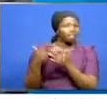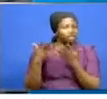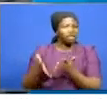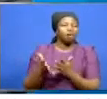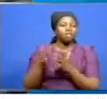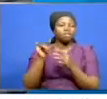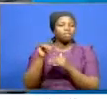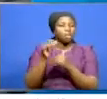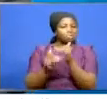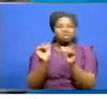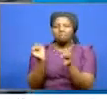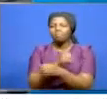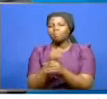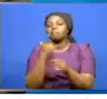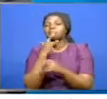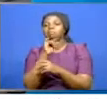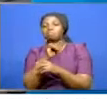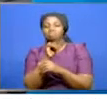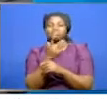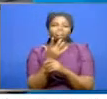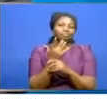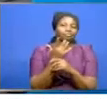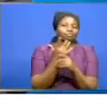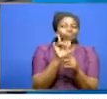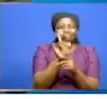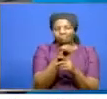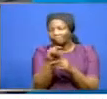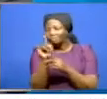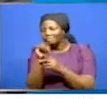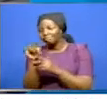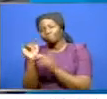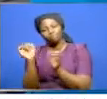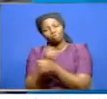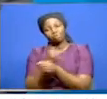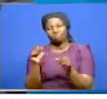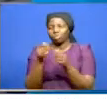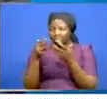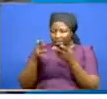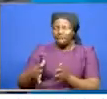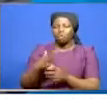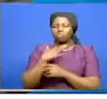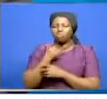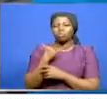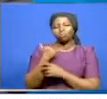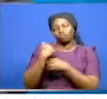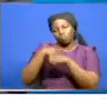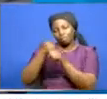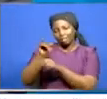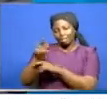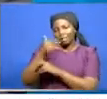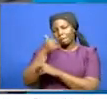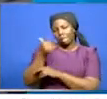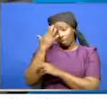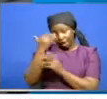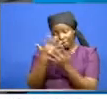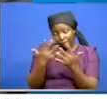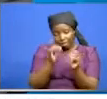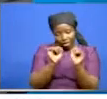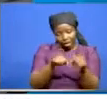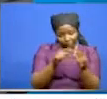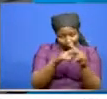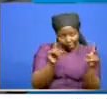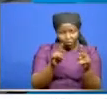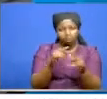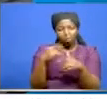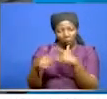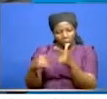rudi tukasema ilikuwa ilianzishwa vibaya nini nini. Mahali imefika sasa ni vile tutaitengeneza. Kwa sababu jambo inaweza anza na ishike kazi